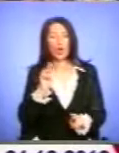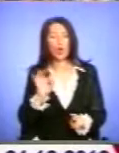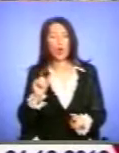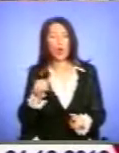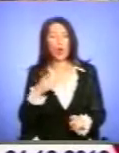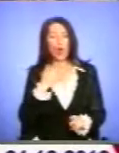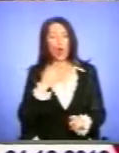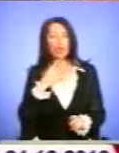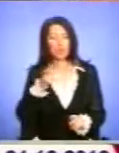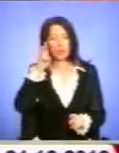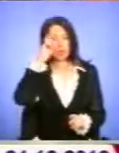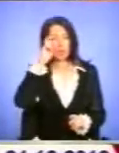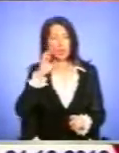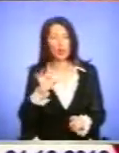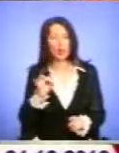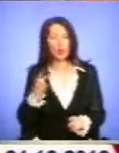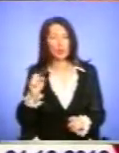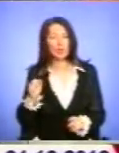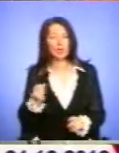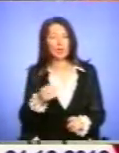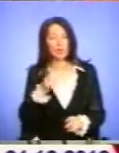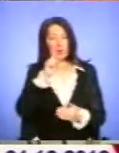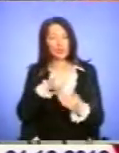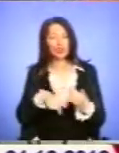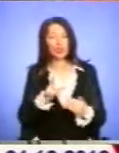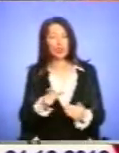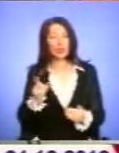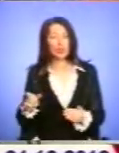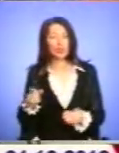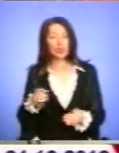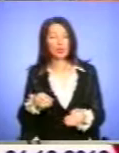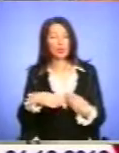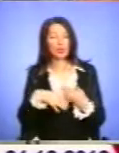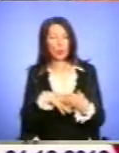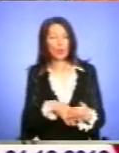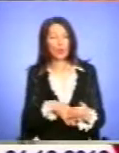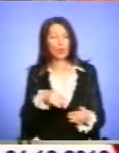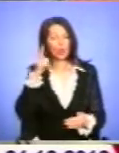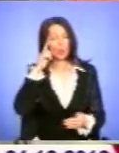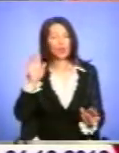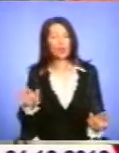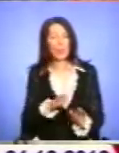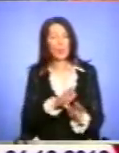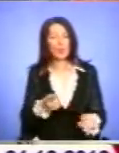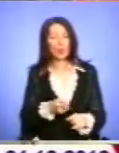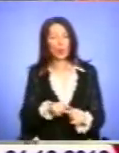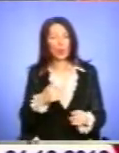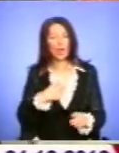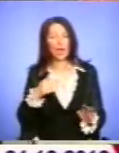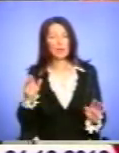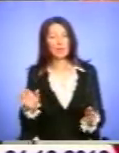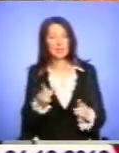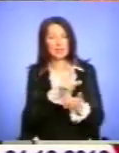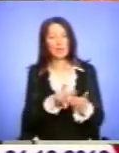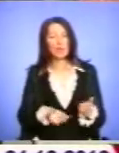Сасанчин. Він вірить, що люди щиро відкликнуться на допомогу. Я думаю, що пісня, яку я заспіваю, допоможу хлопчикам,